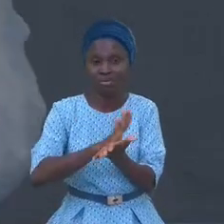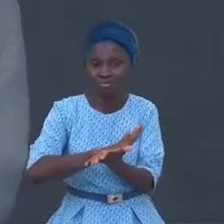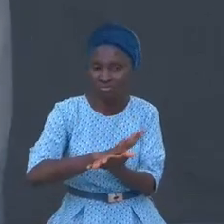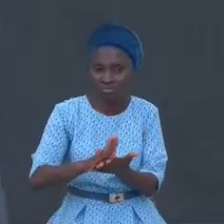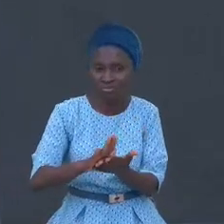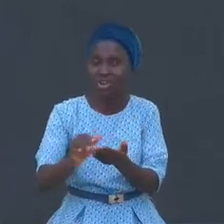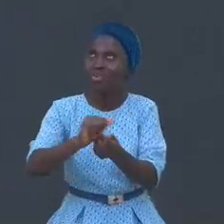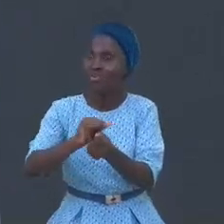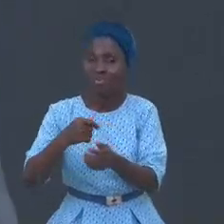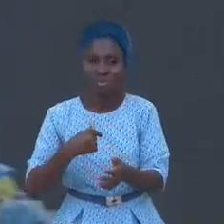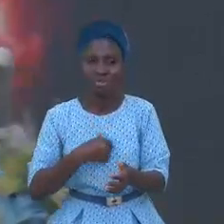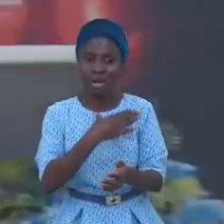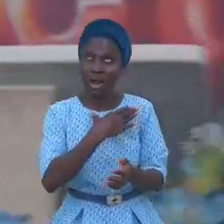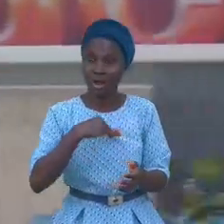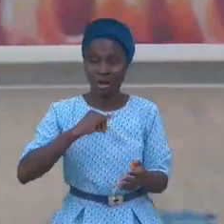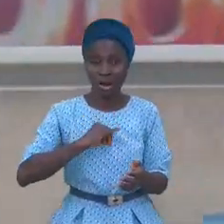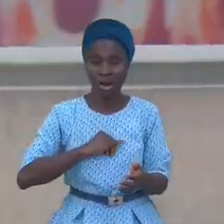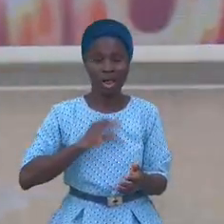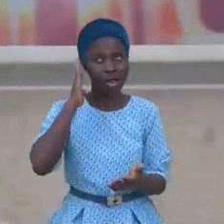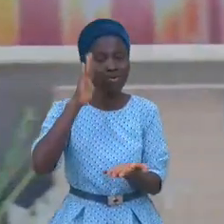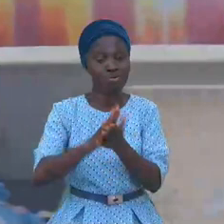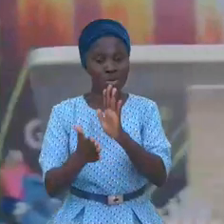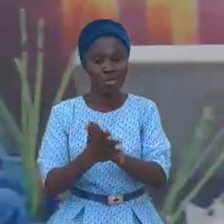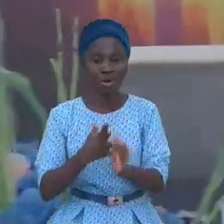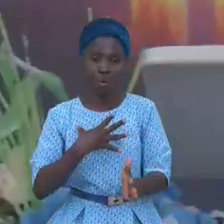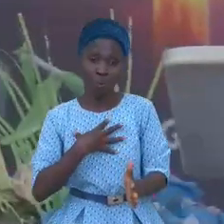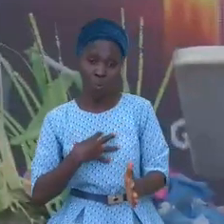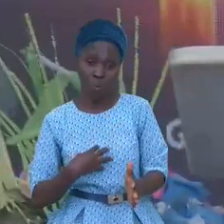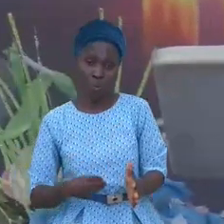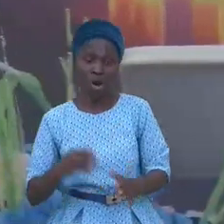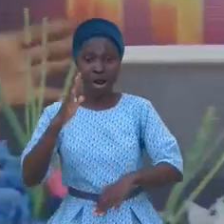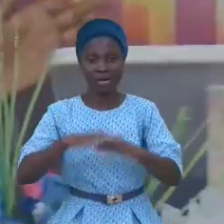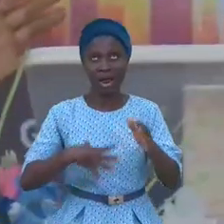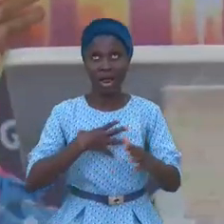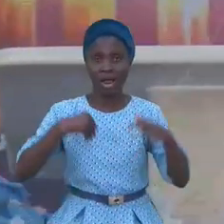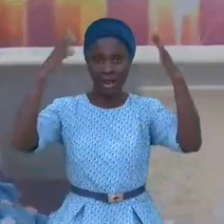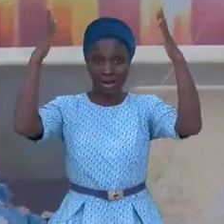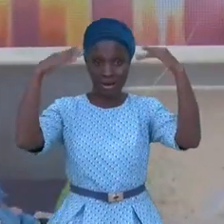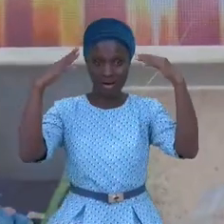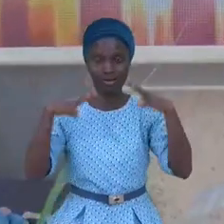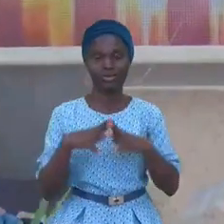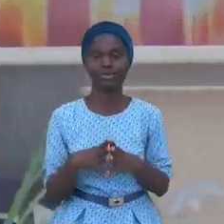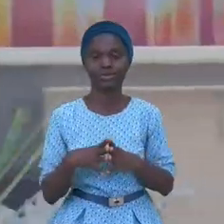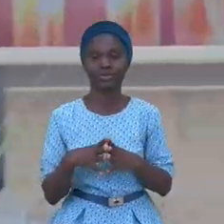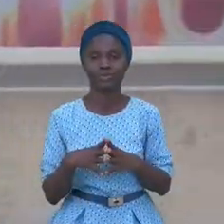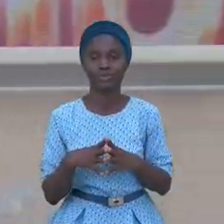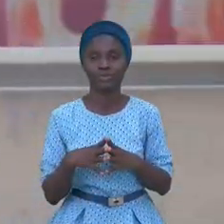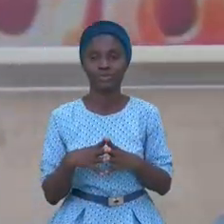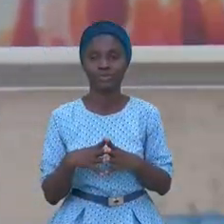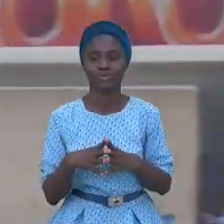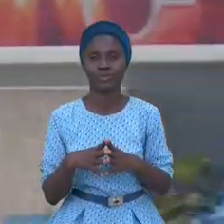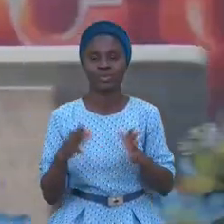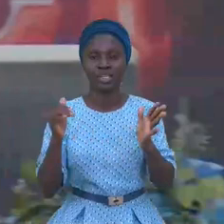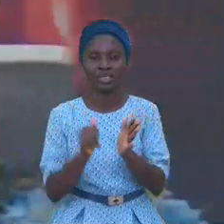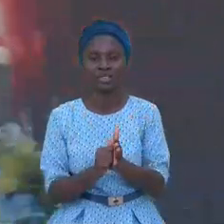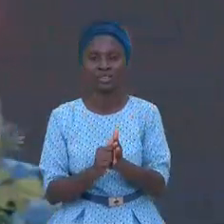je serai plus blanc que la neige. Je serai plus blanc que la neige. En réalité,